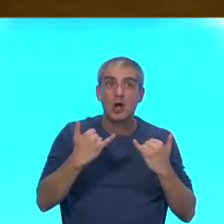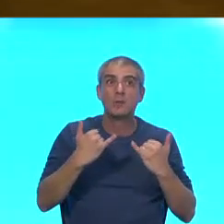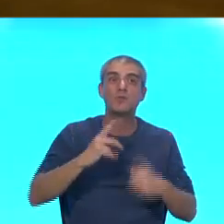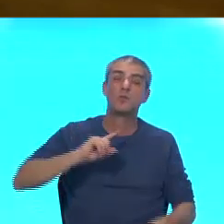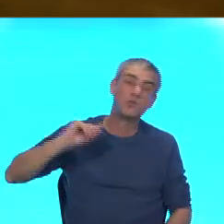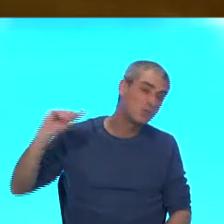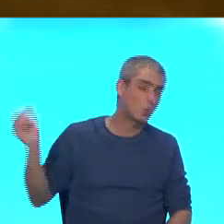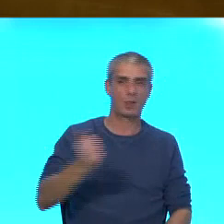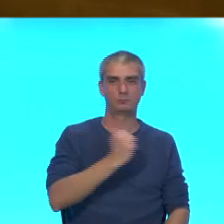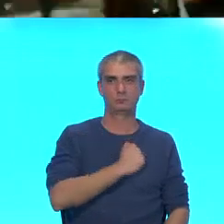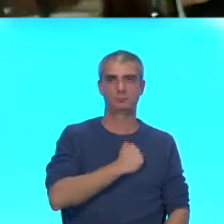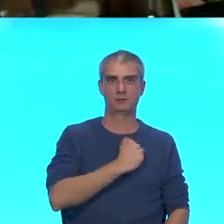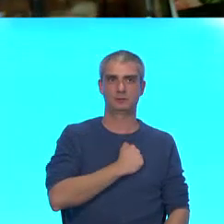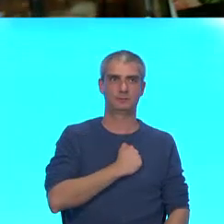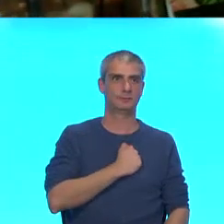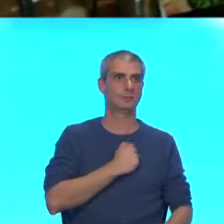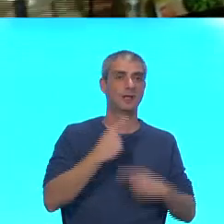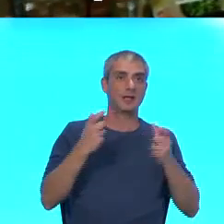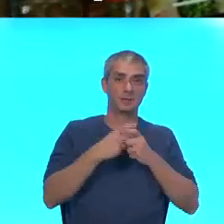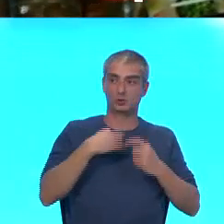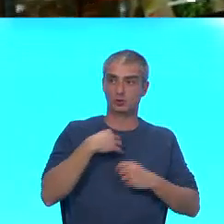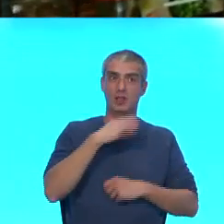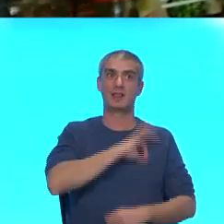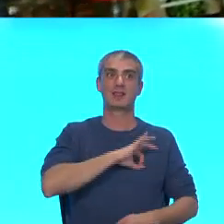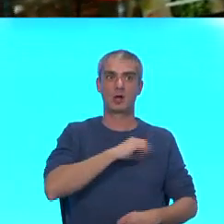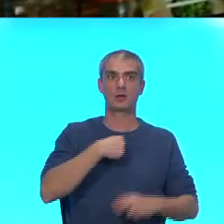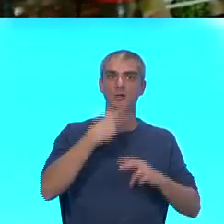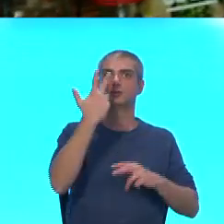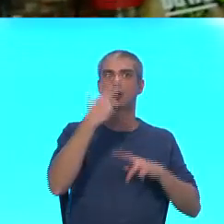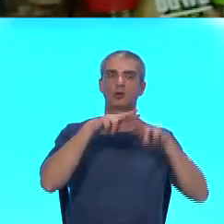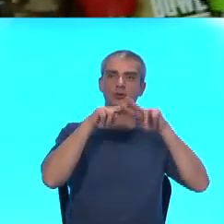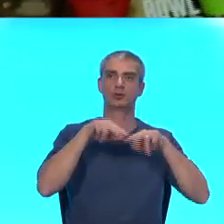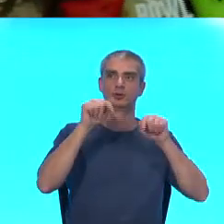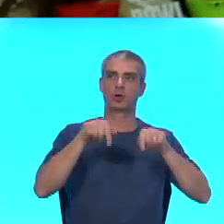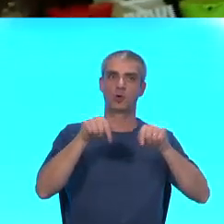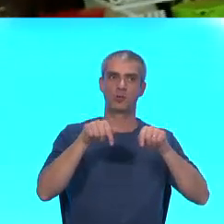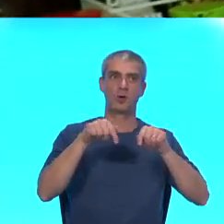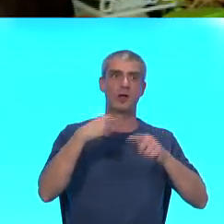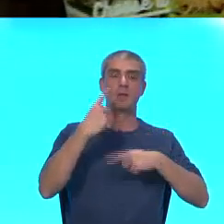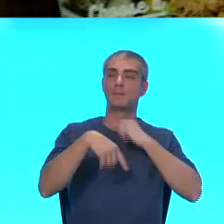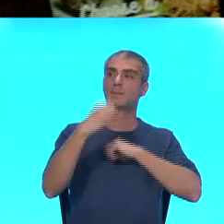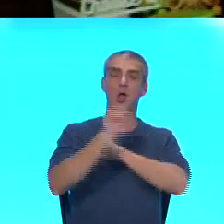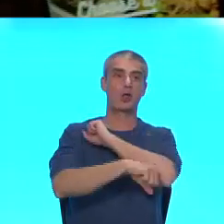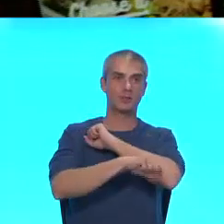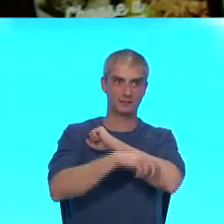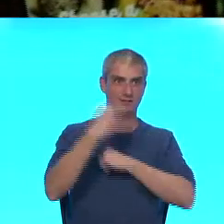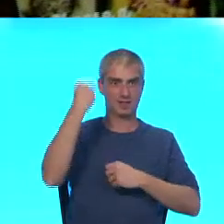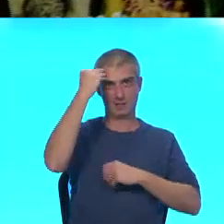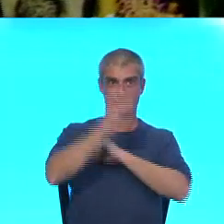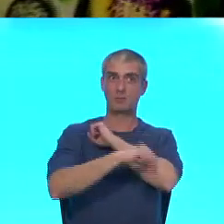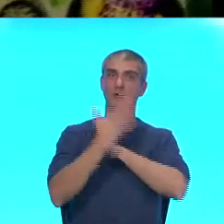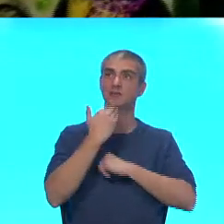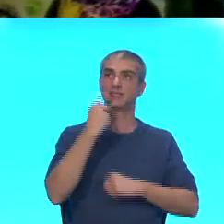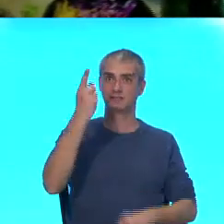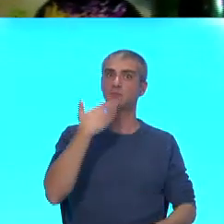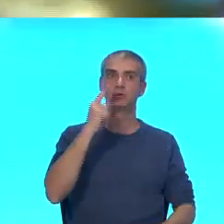כולם דתיים. במחזור שלי בתיכון, אנחנו שלושה שנשארו. במחזורים באוניברסיטה, ולמדתי באוניברסיטה העברית,